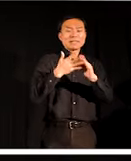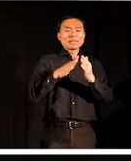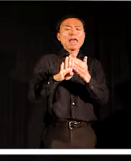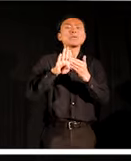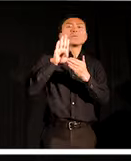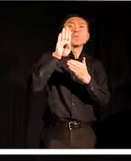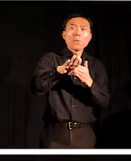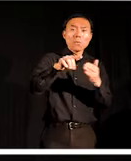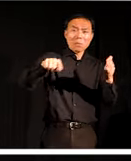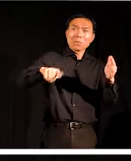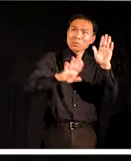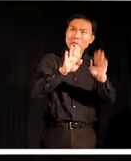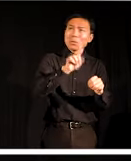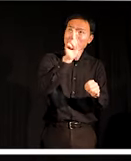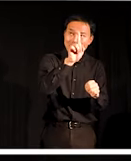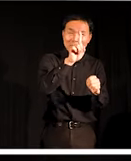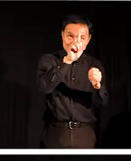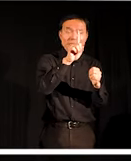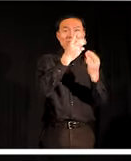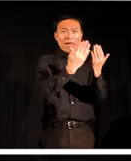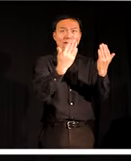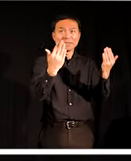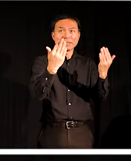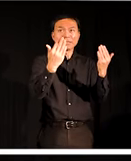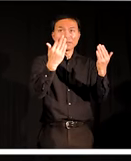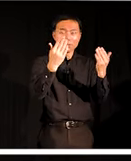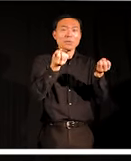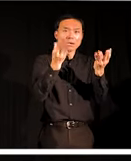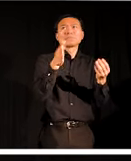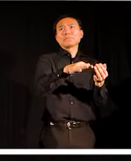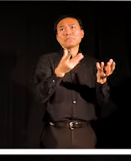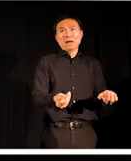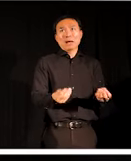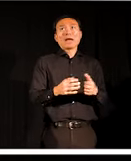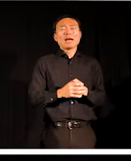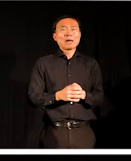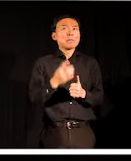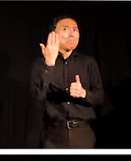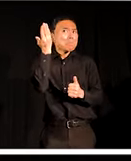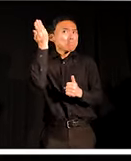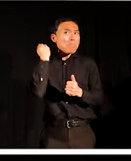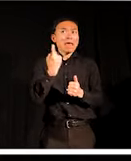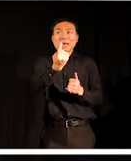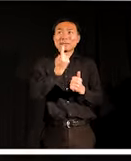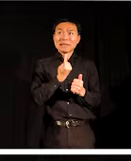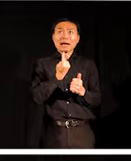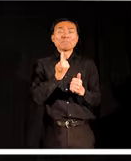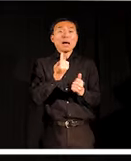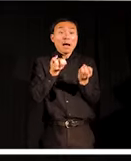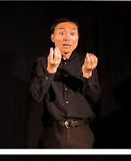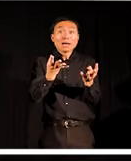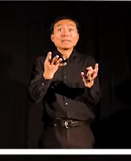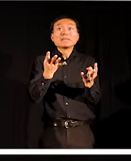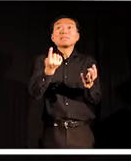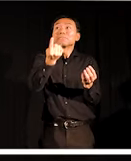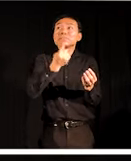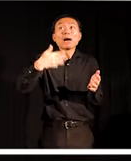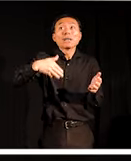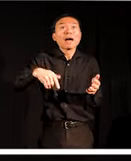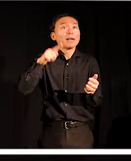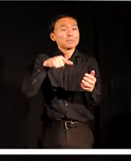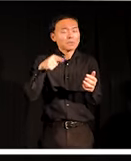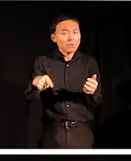あのま来られたことがある方でもリニューアルの展示をまだご覧になっていらっしゃらない方是非今度お日にいらっしゃる時に